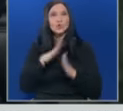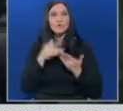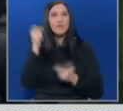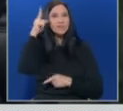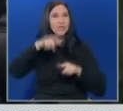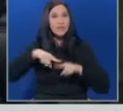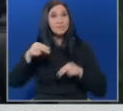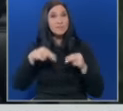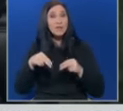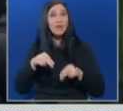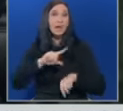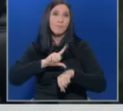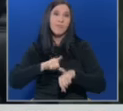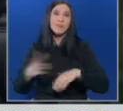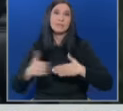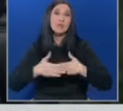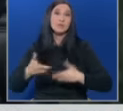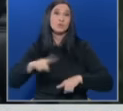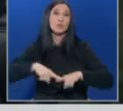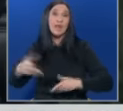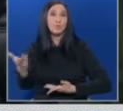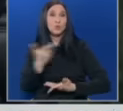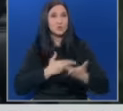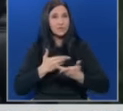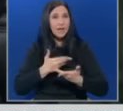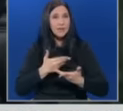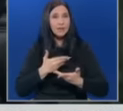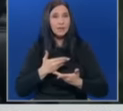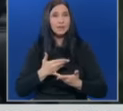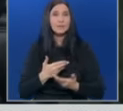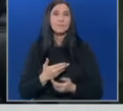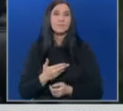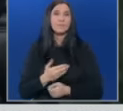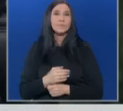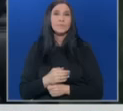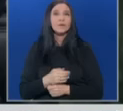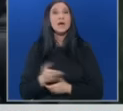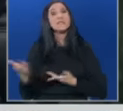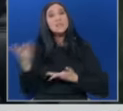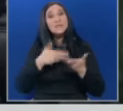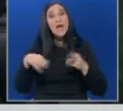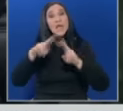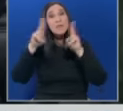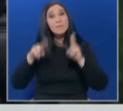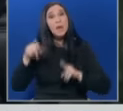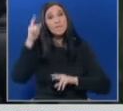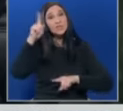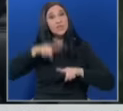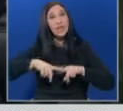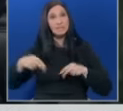съдебен съвет в хода на закрито съдебно заседание. Не съдебно, извинявайте. Заседание на пленума на Висшия съдебен